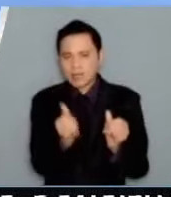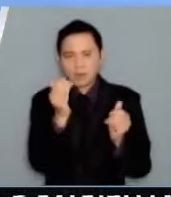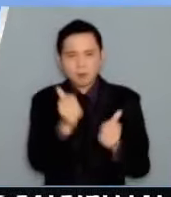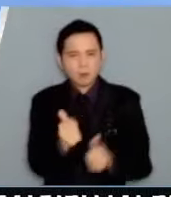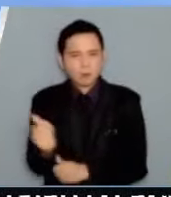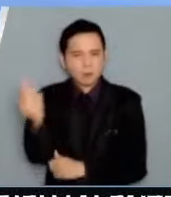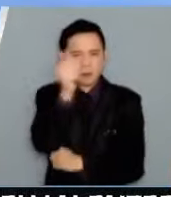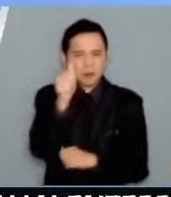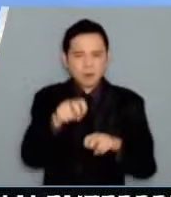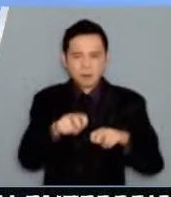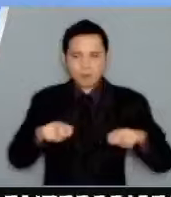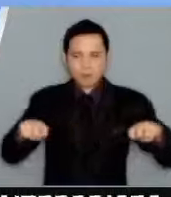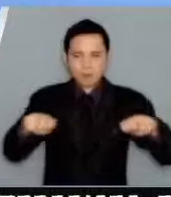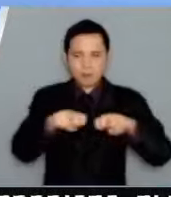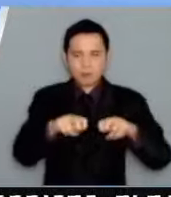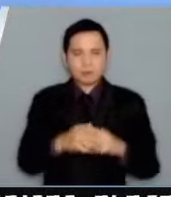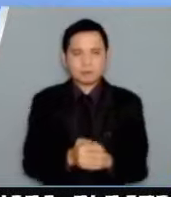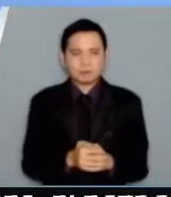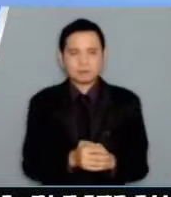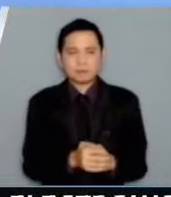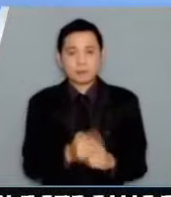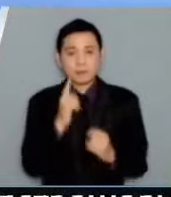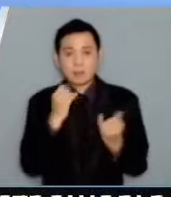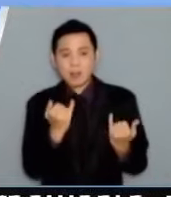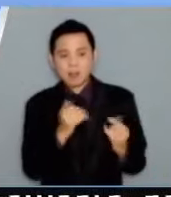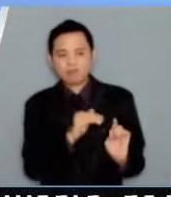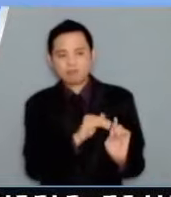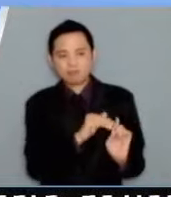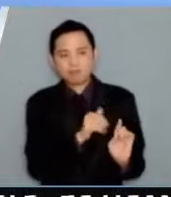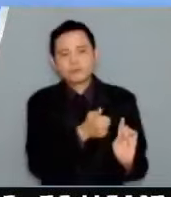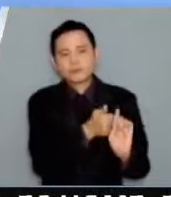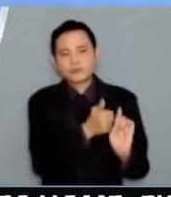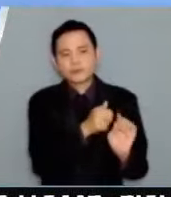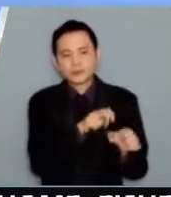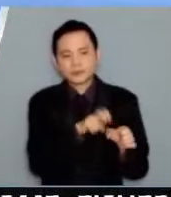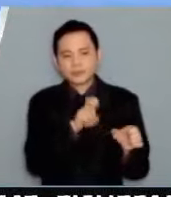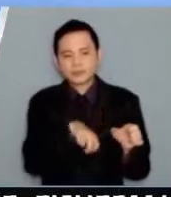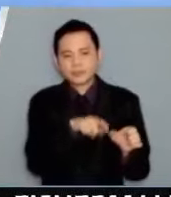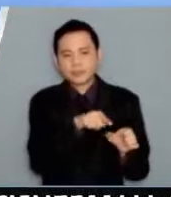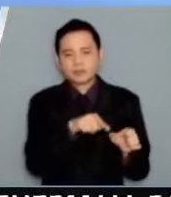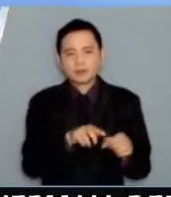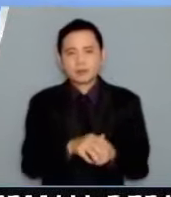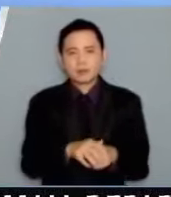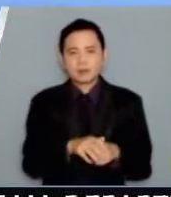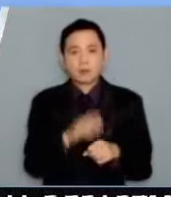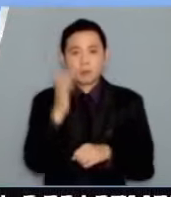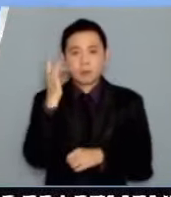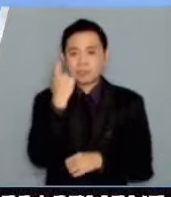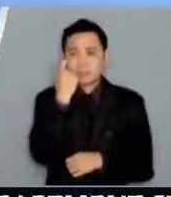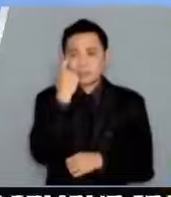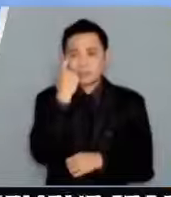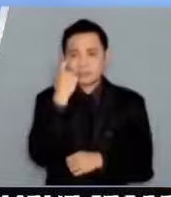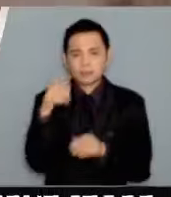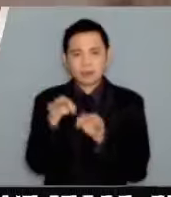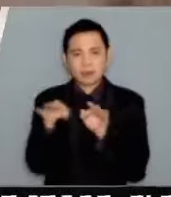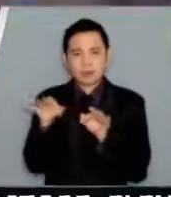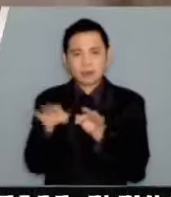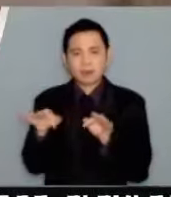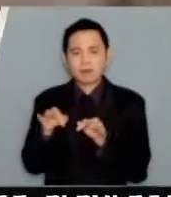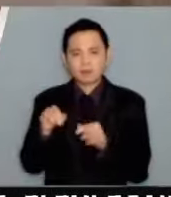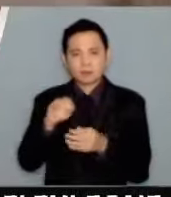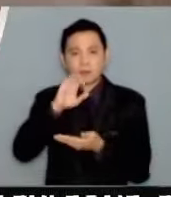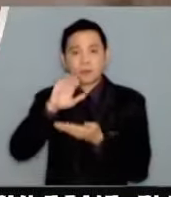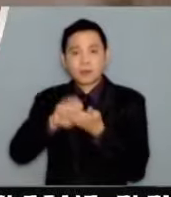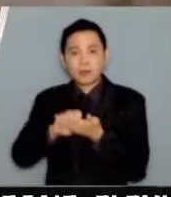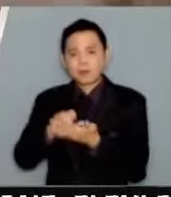ang bise bilang Education Secretary matapos maglabas ng sentimiento ni First Lady Liza Araneta Marcos. Matatanda ang